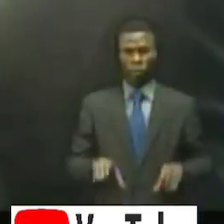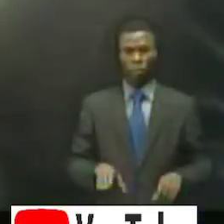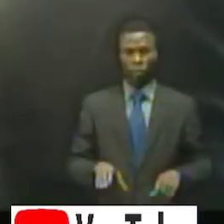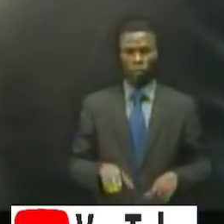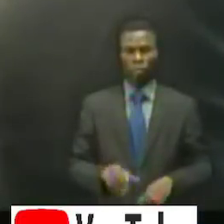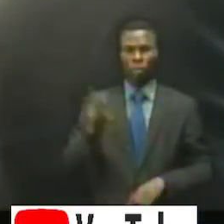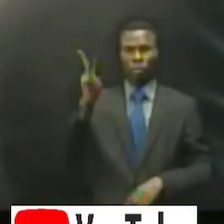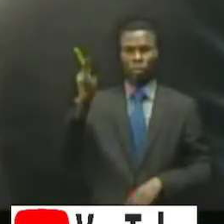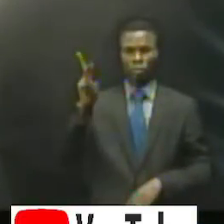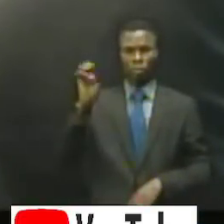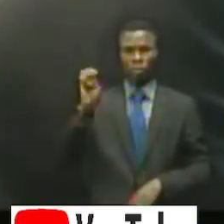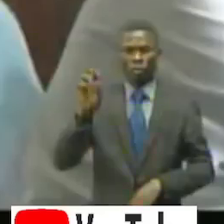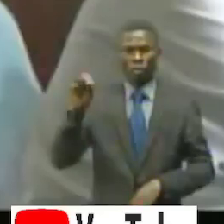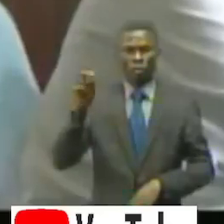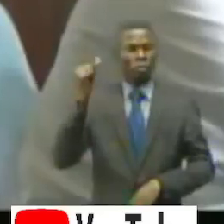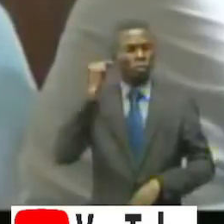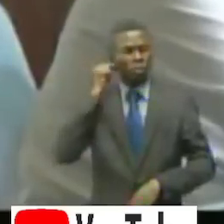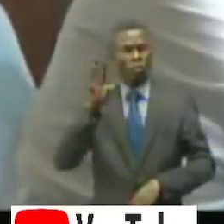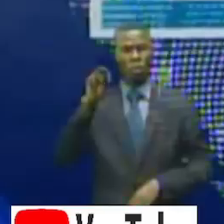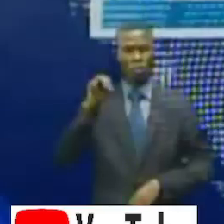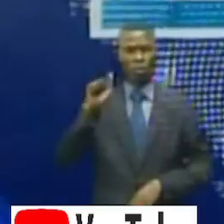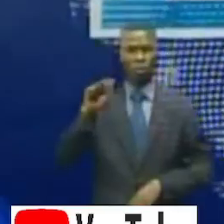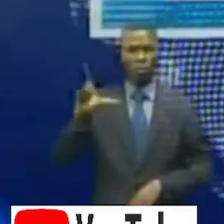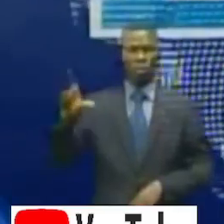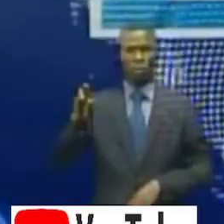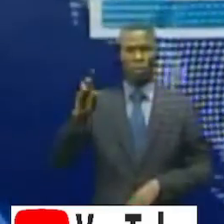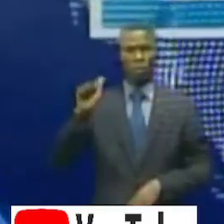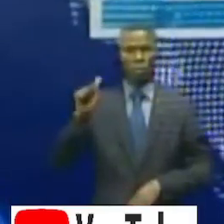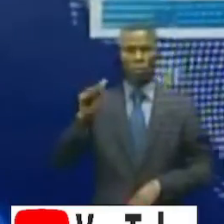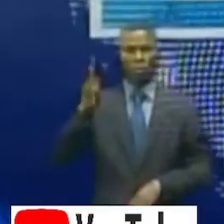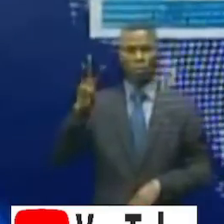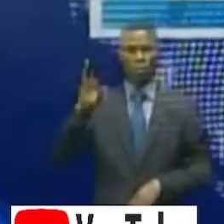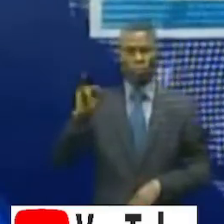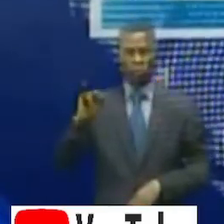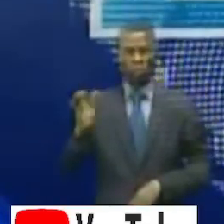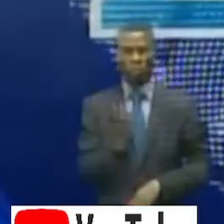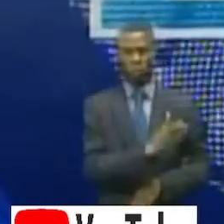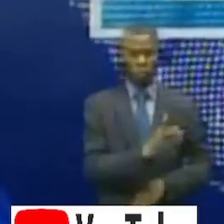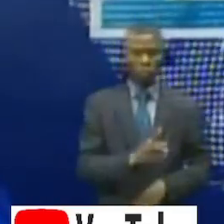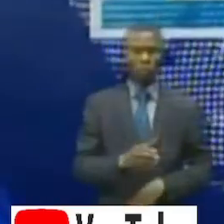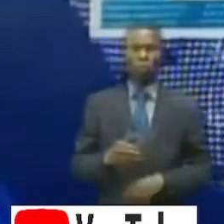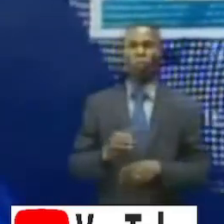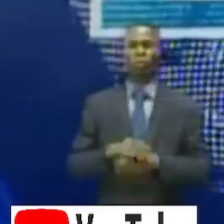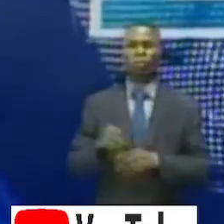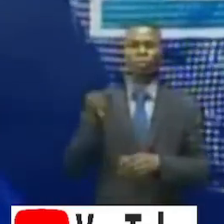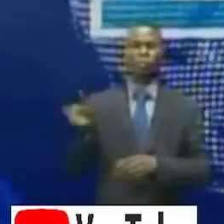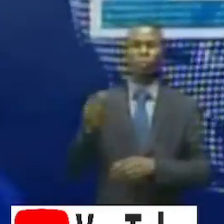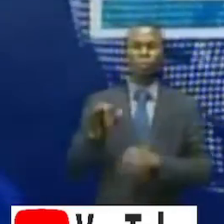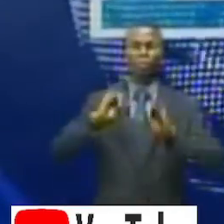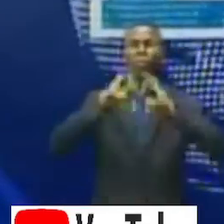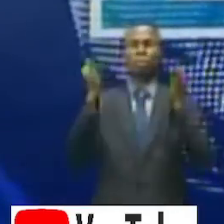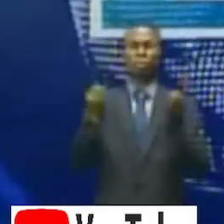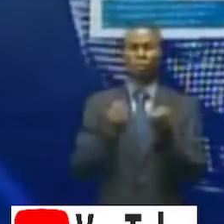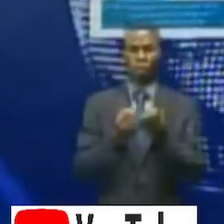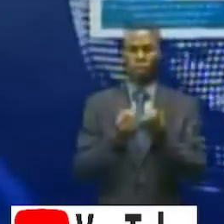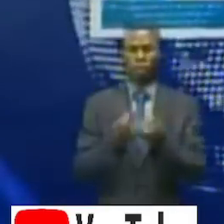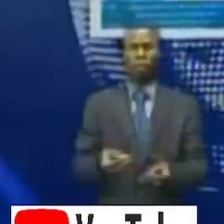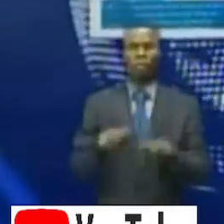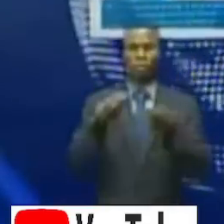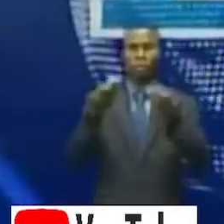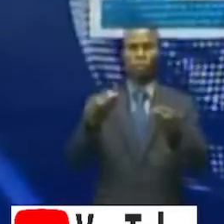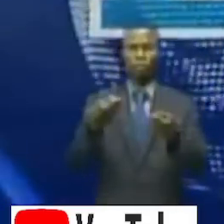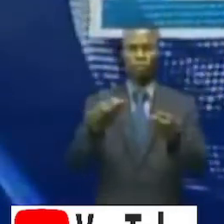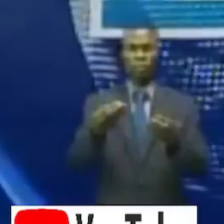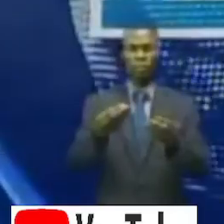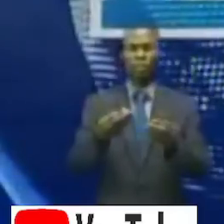le Kenya, le Malawi et autres. La Chambre de commerce, d'industrie et de services veut donner un